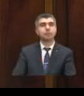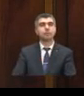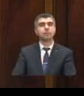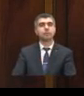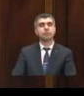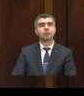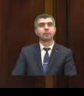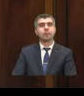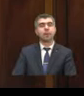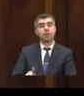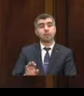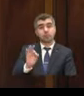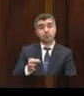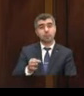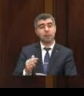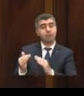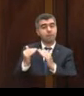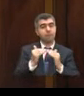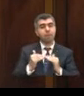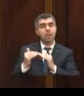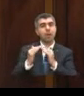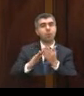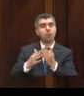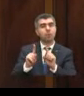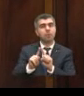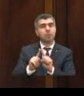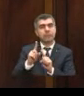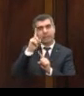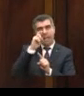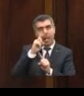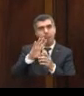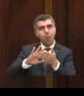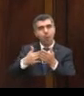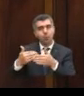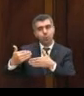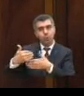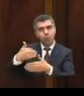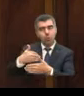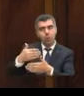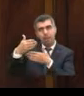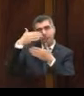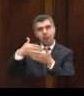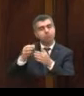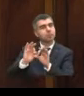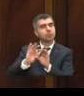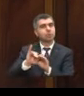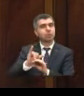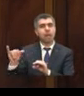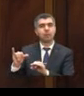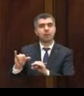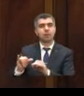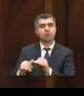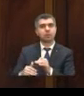بقوة وتناغم لمواجهة أي خطر يتهدد المغرب كيفما كانت خطورته ومداه.